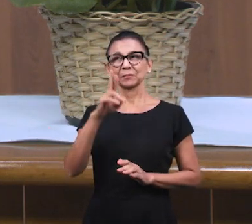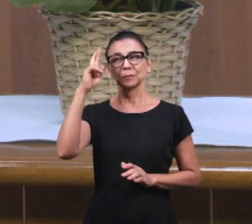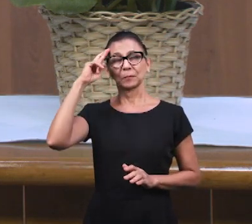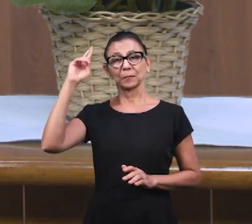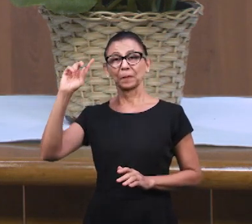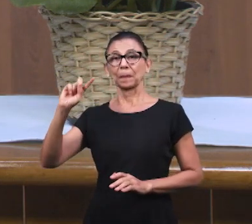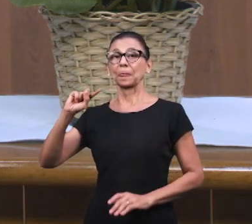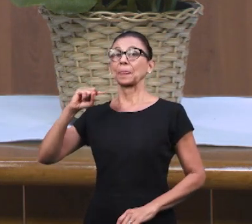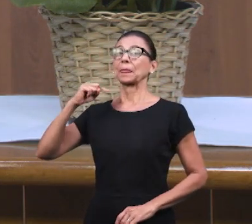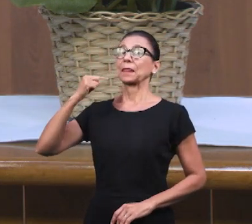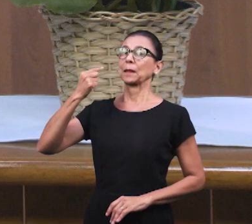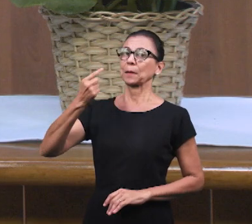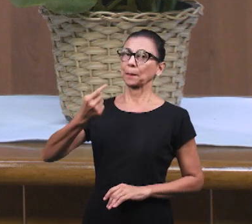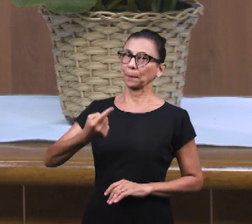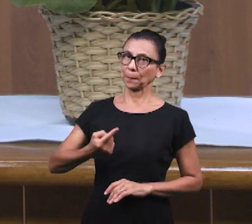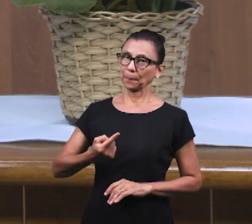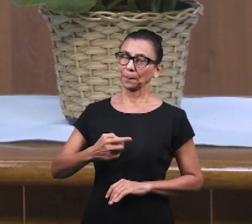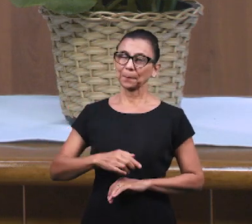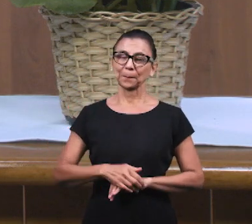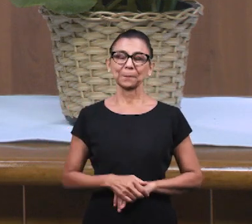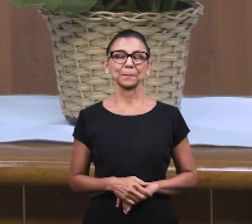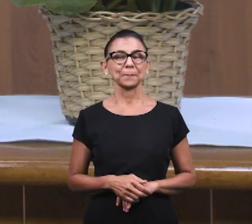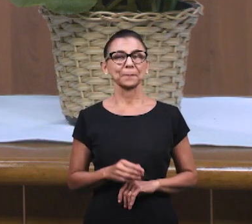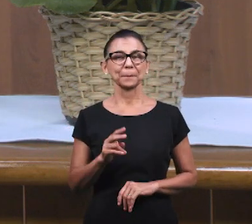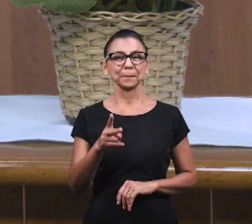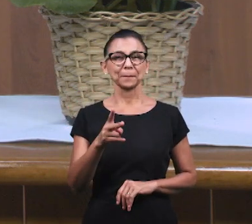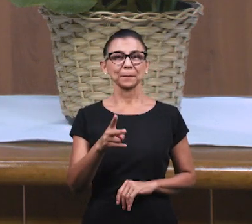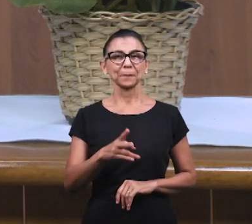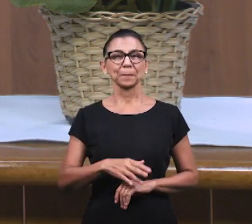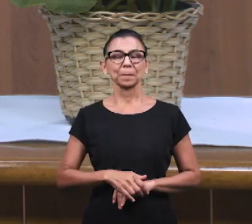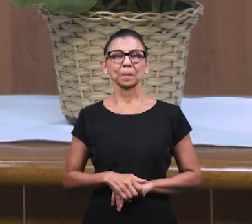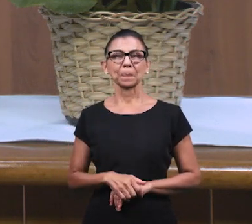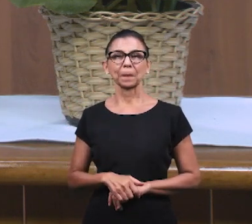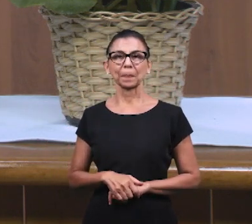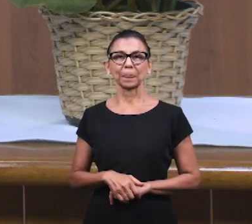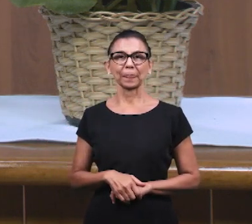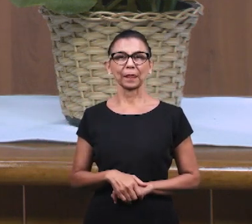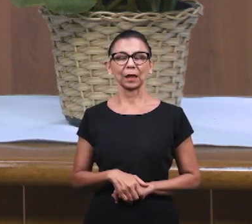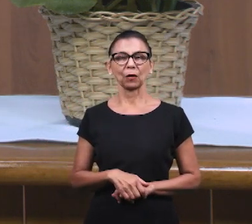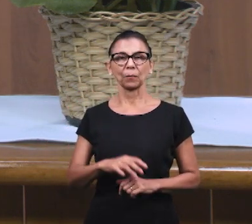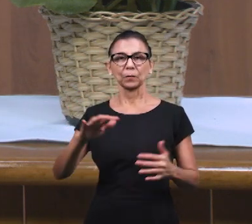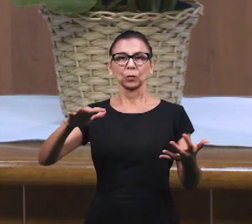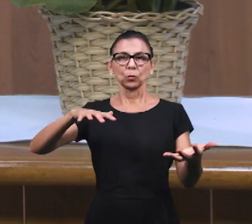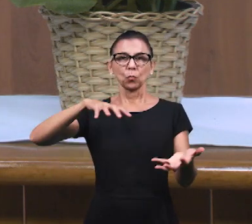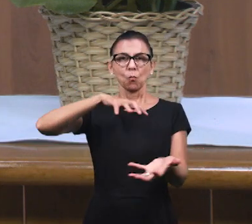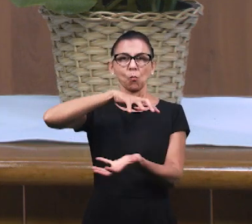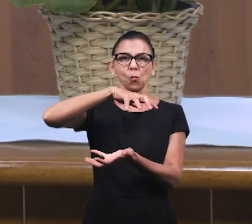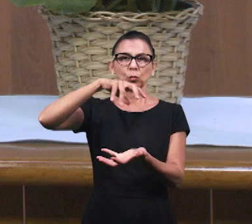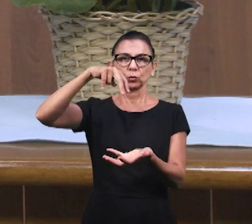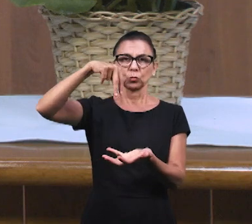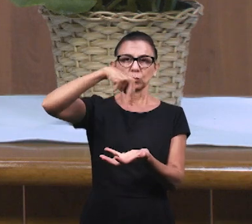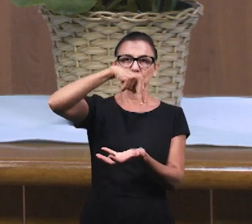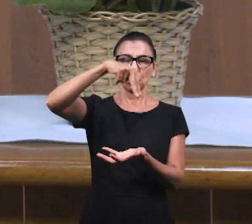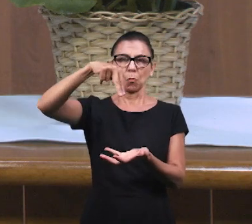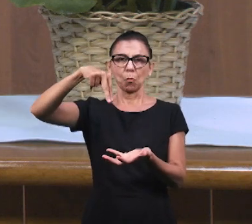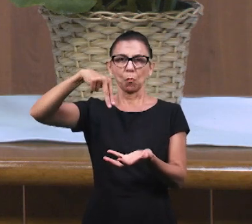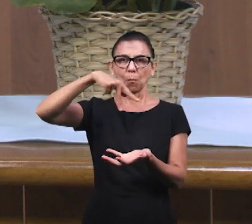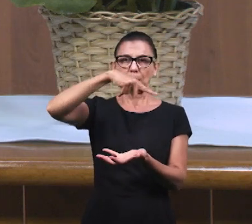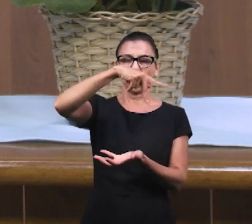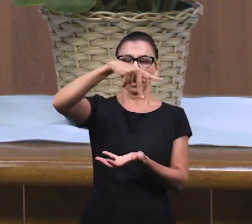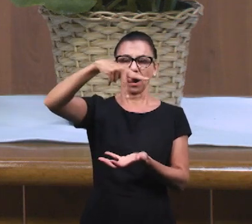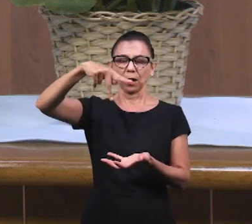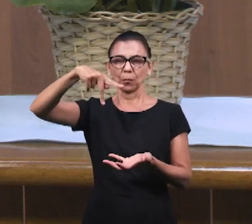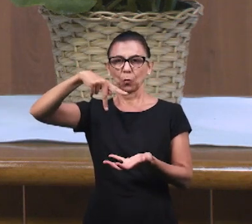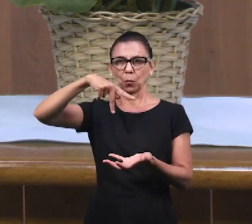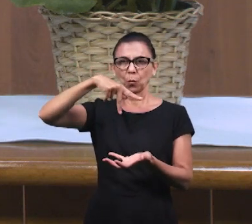de louange et d'adoration au nom du Seigneur maintenant. Juste après ce chant, vous allez assister donc à un autre